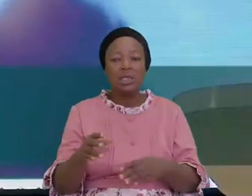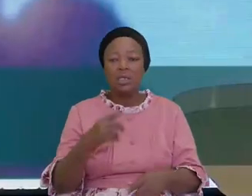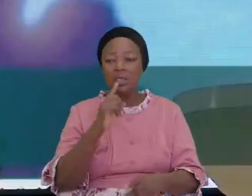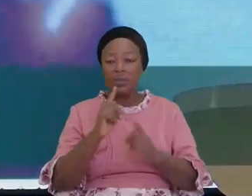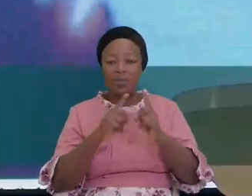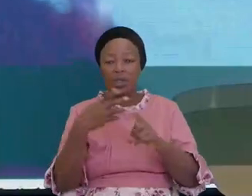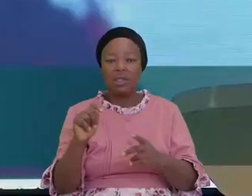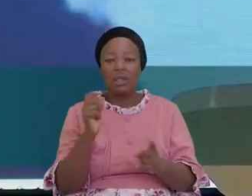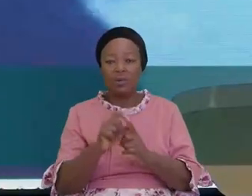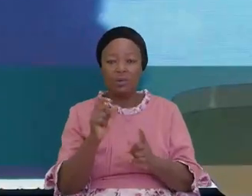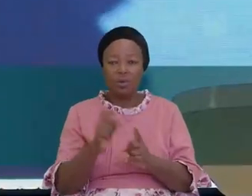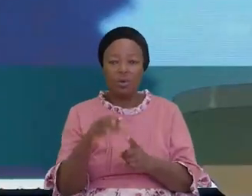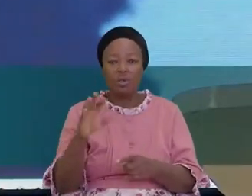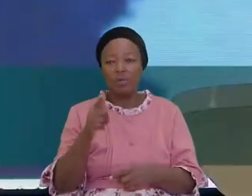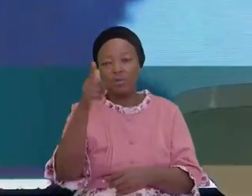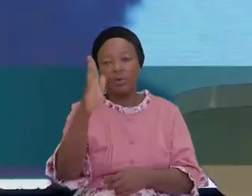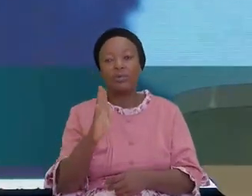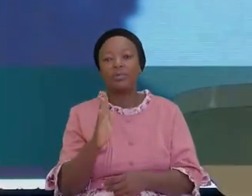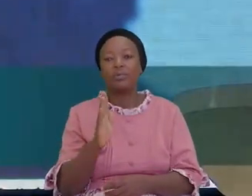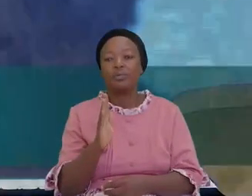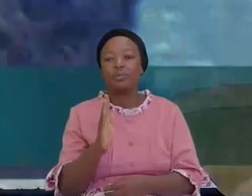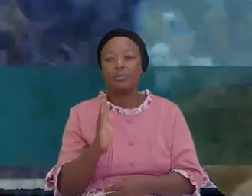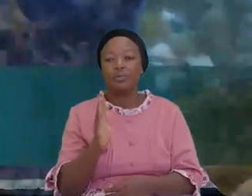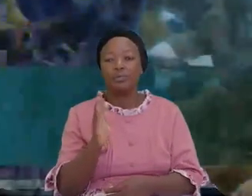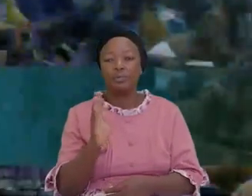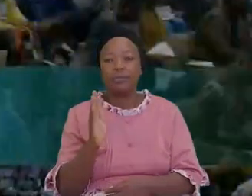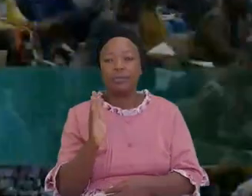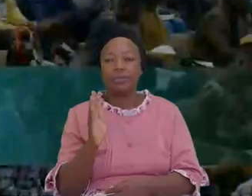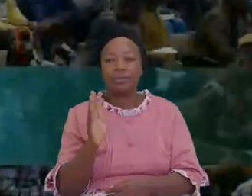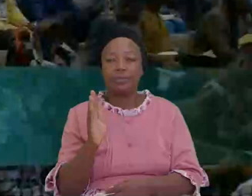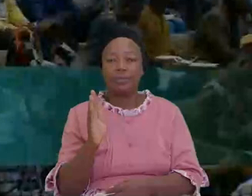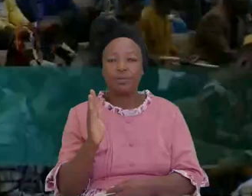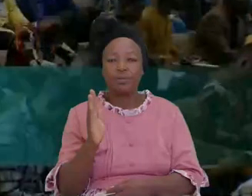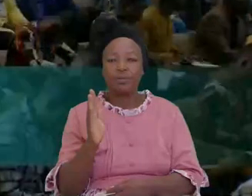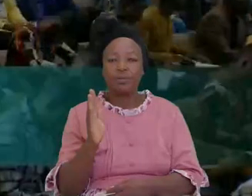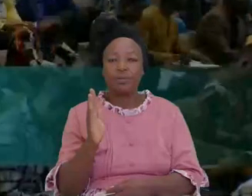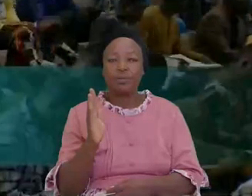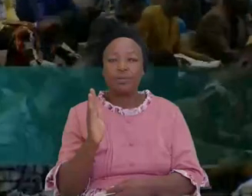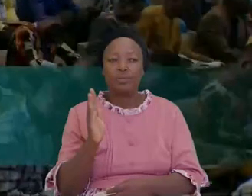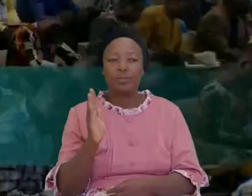Car celui que Dieu a envoyé dit les paroles de Dieu.